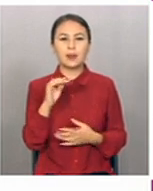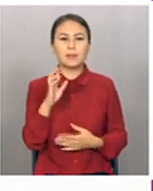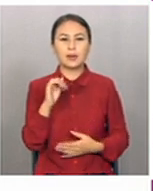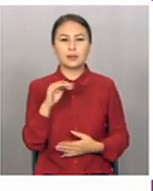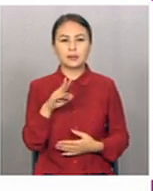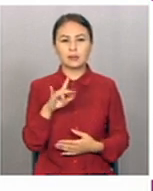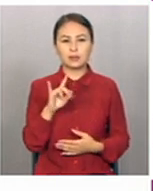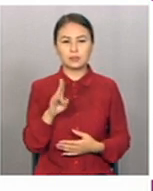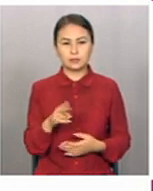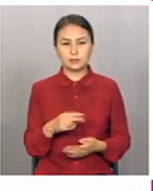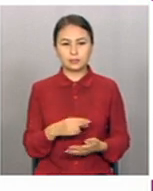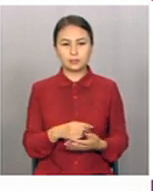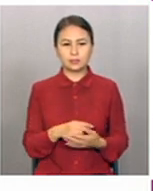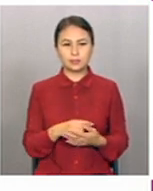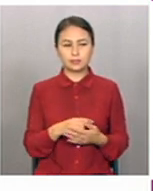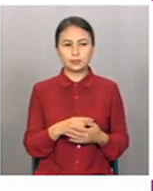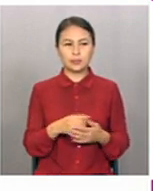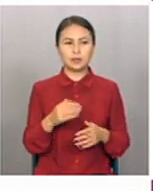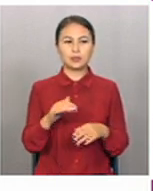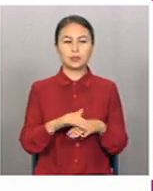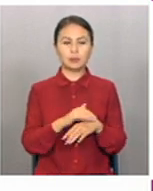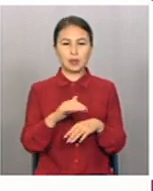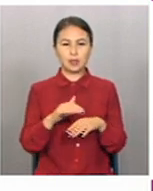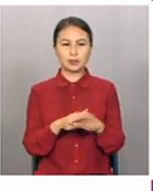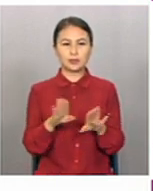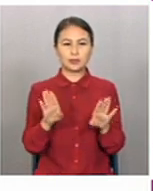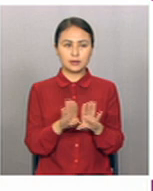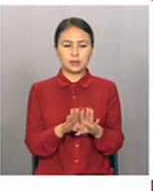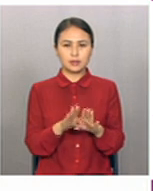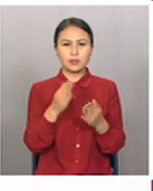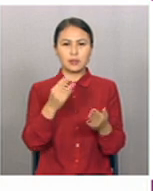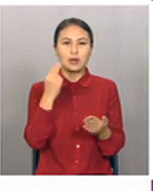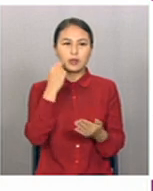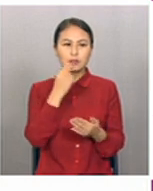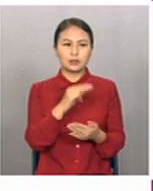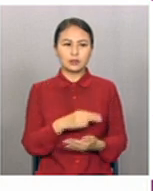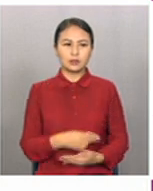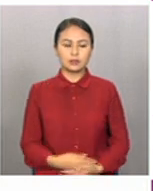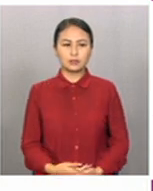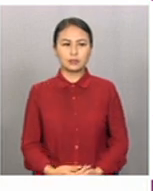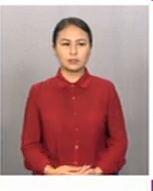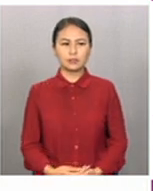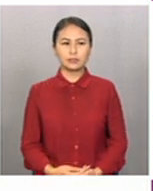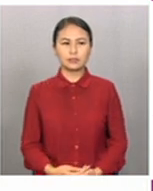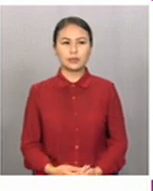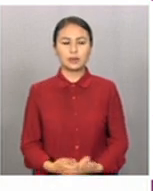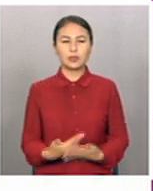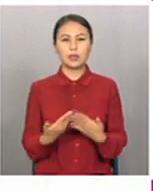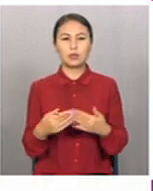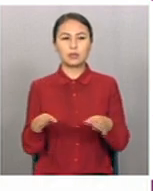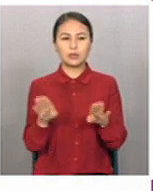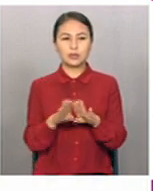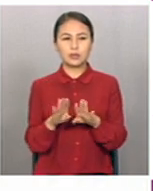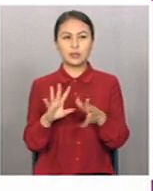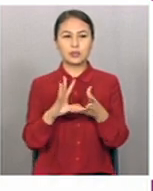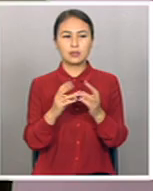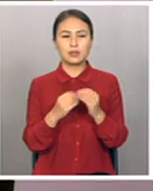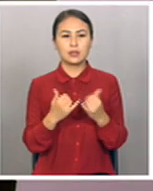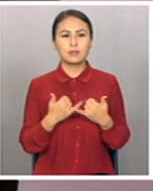Инабаттылық және сыпайылық сияқты қасиеттер жатады екен. Ал олай болса сыпайылық дегеніміз